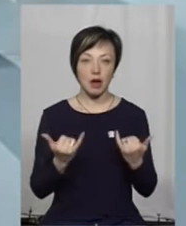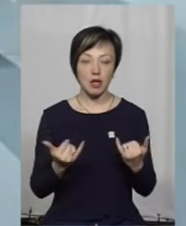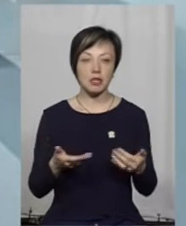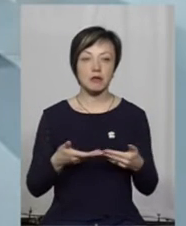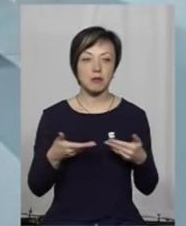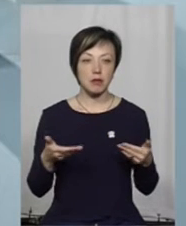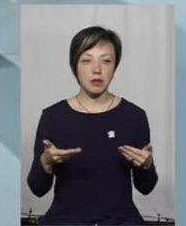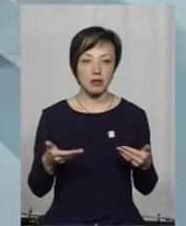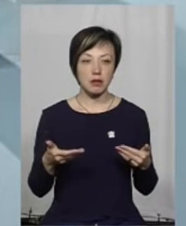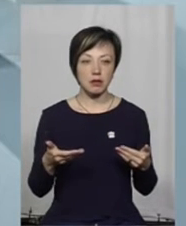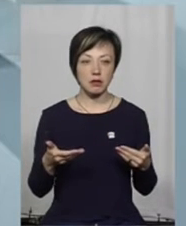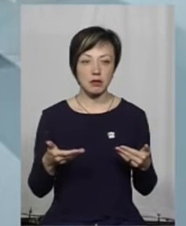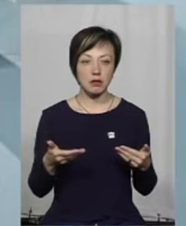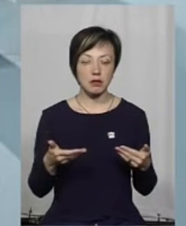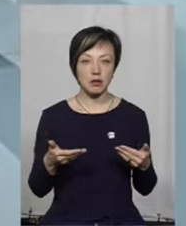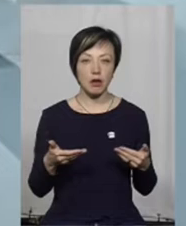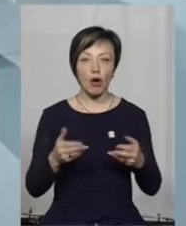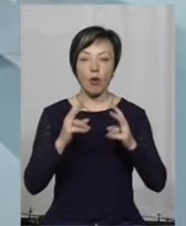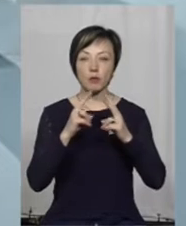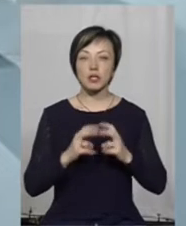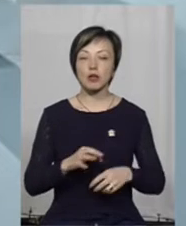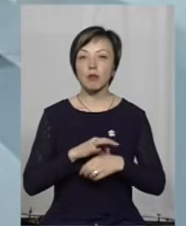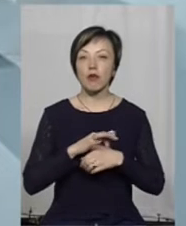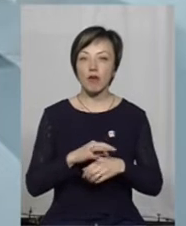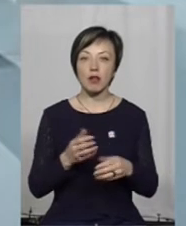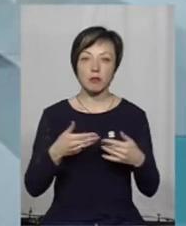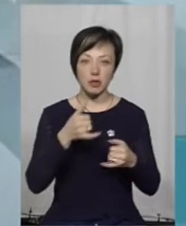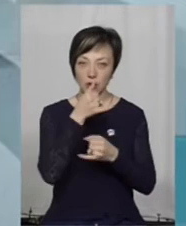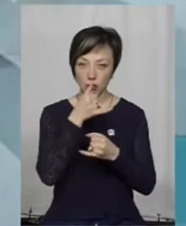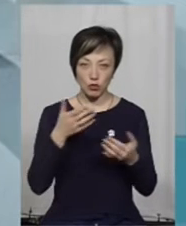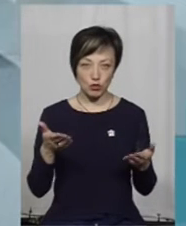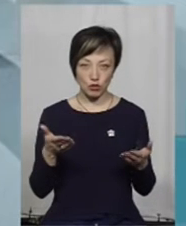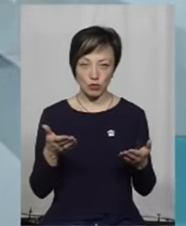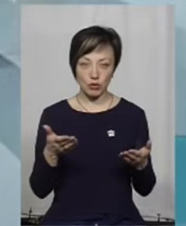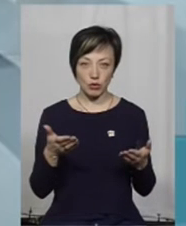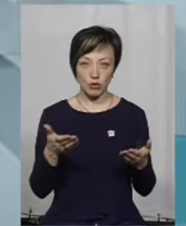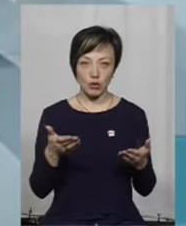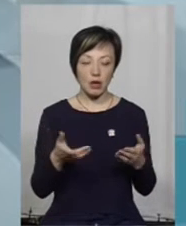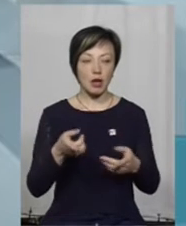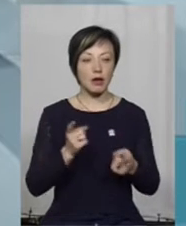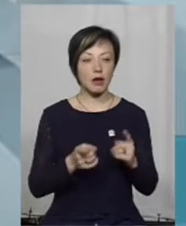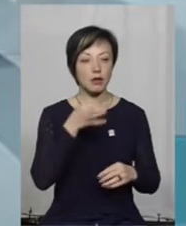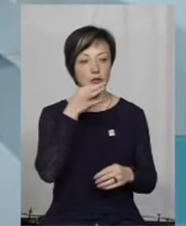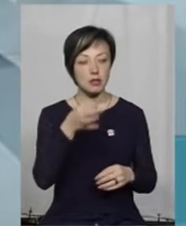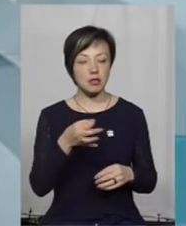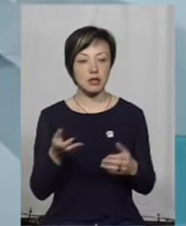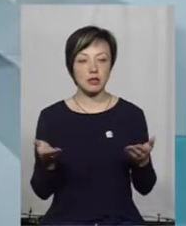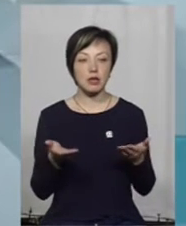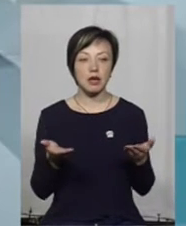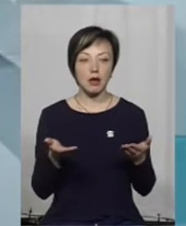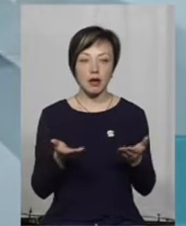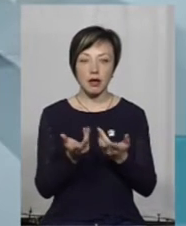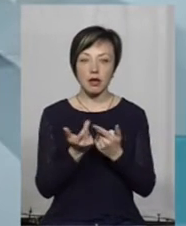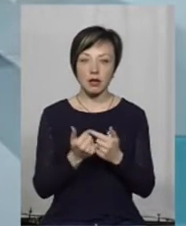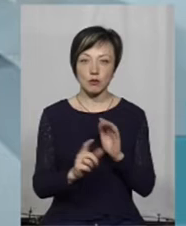ми, навіть обстеження, які ми провели, ми не можемо реально сказати, яка